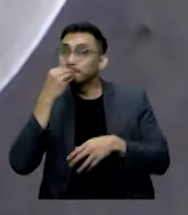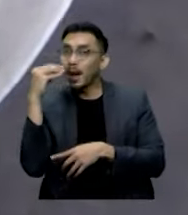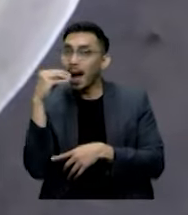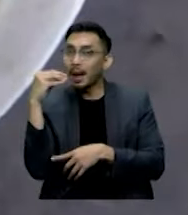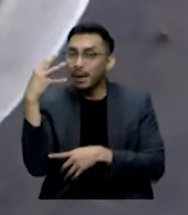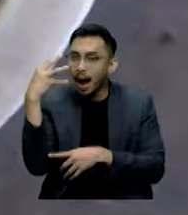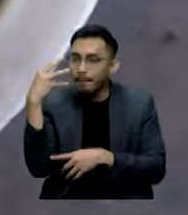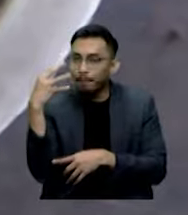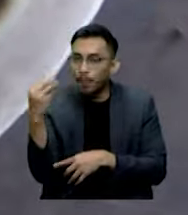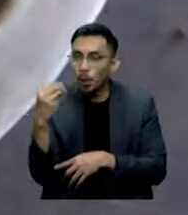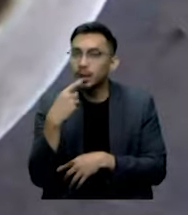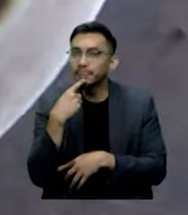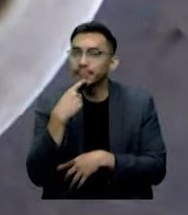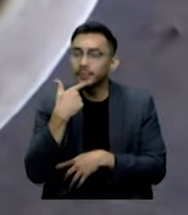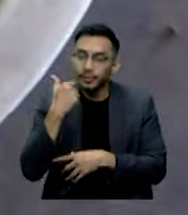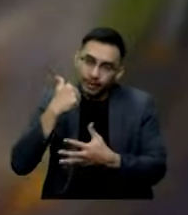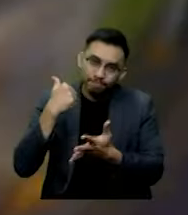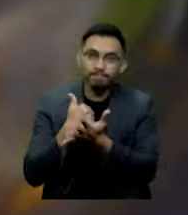yang khas.